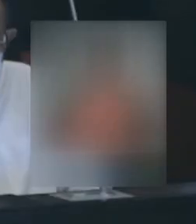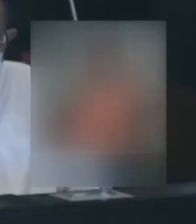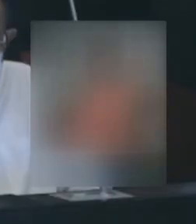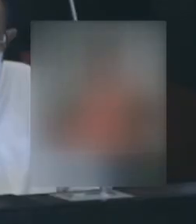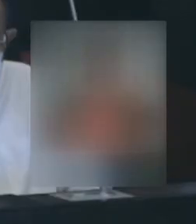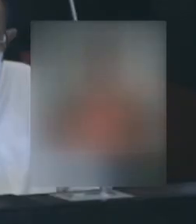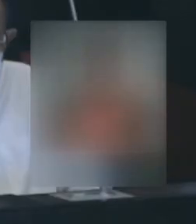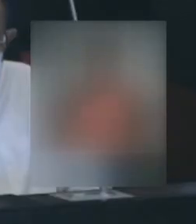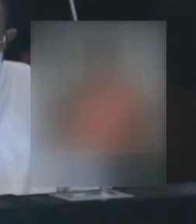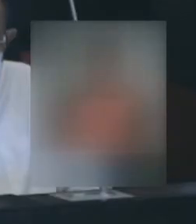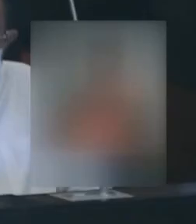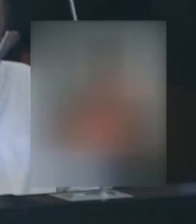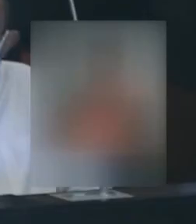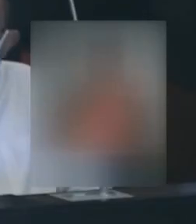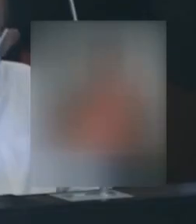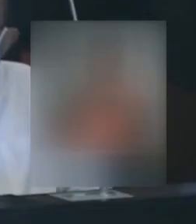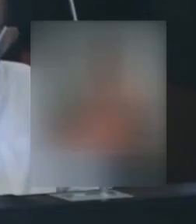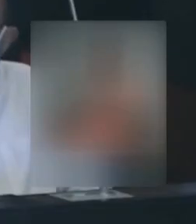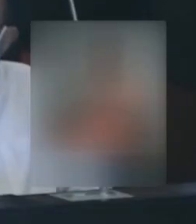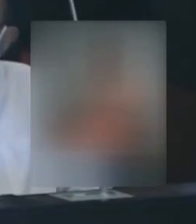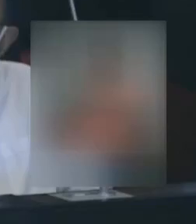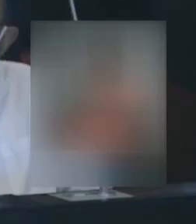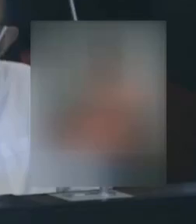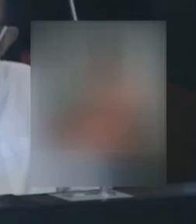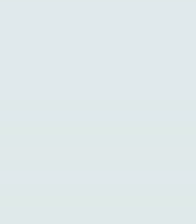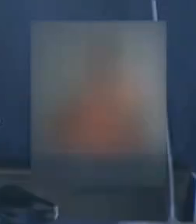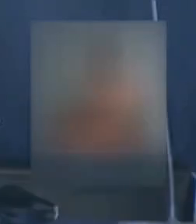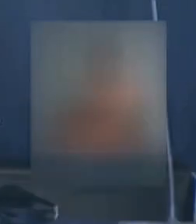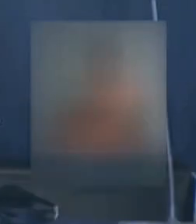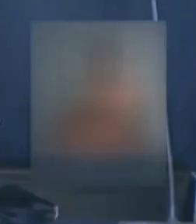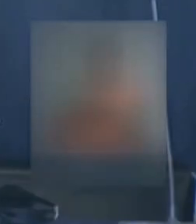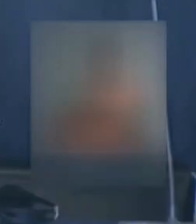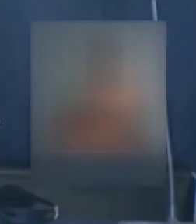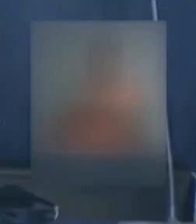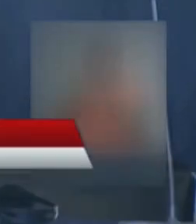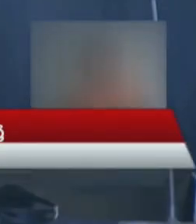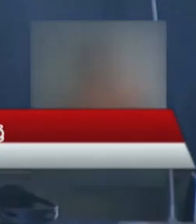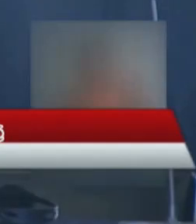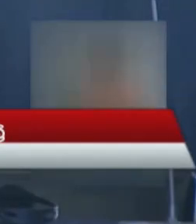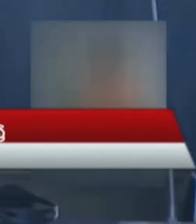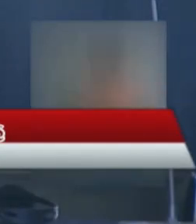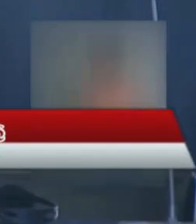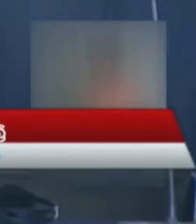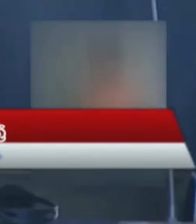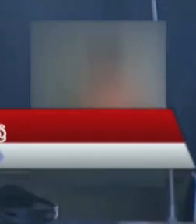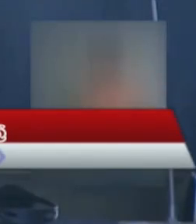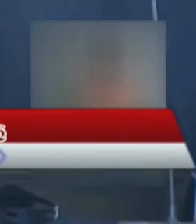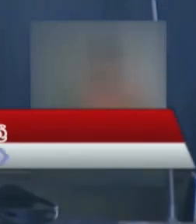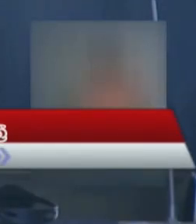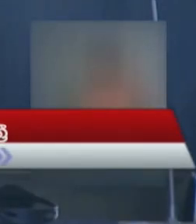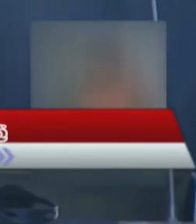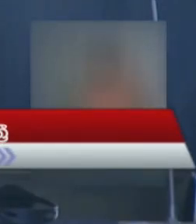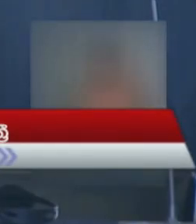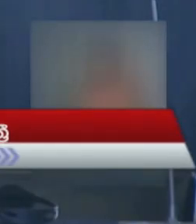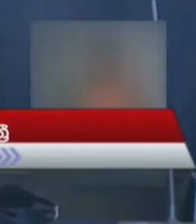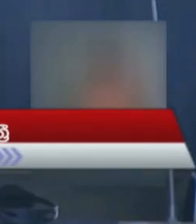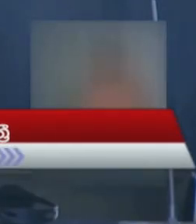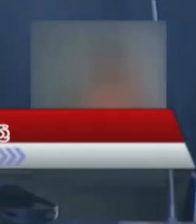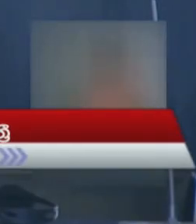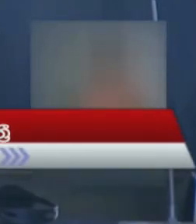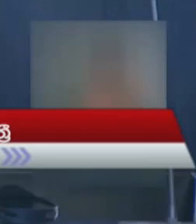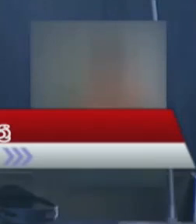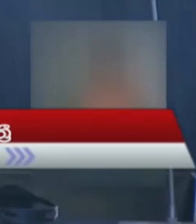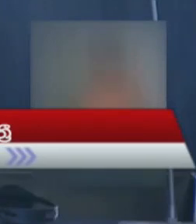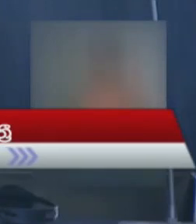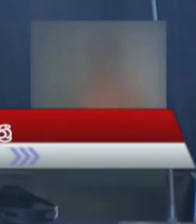කඩතොළු හදා දුන්නේයි ඉඳුරුවේ ආචාර්යා. කවුරු කාට පිස්ස කියලා කිව්වත් පිස්සන්ට නම් පිස්සු හැදෙන්න පුළුවන්.